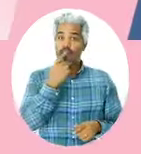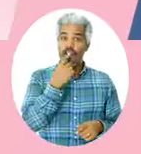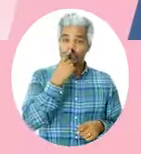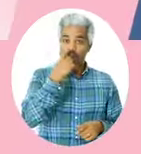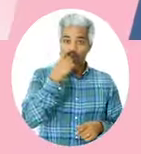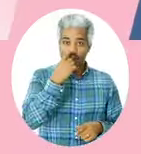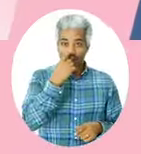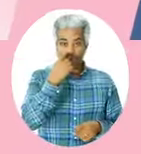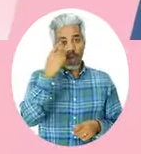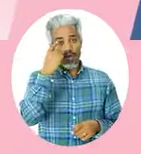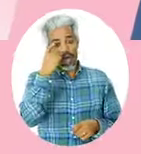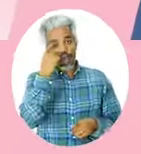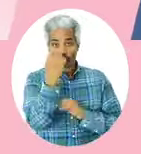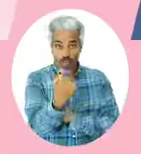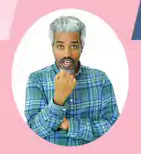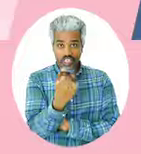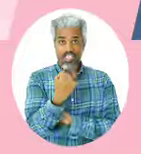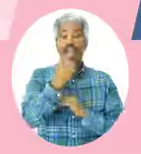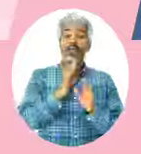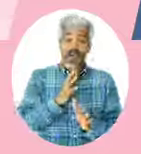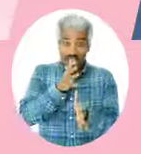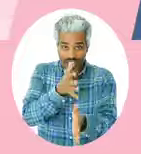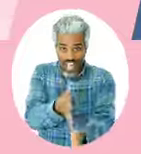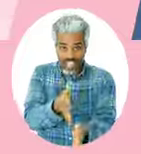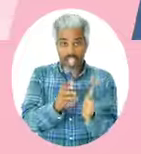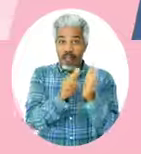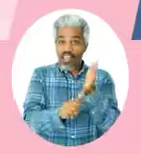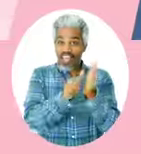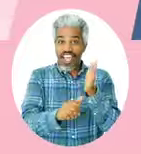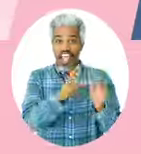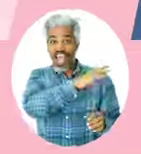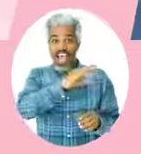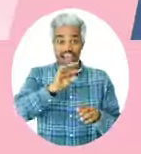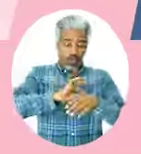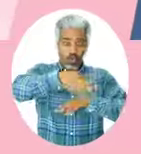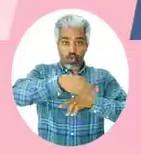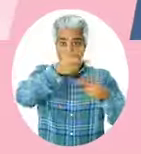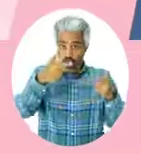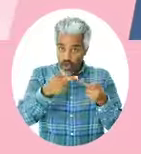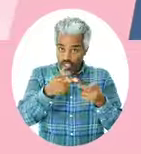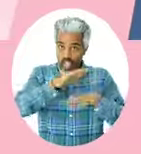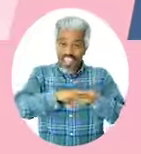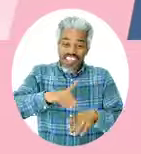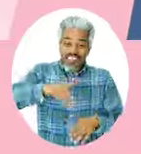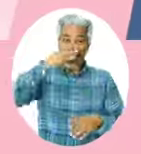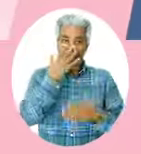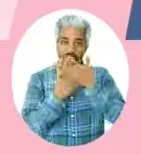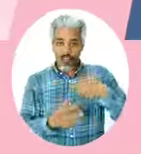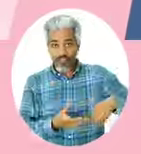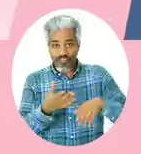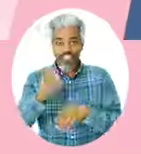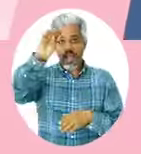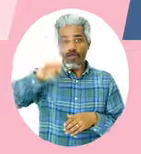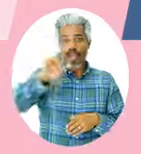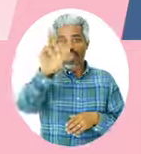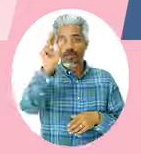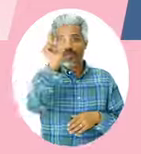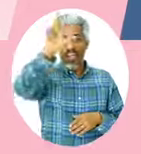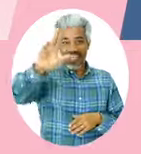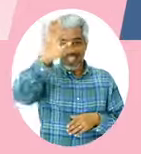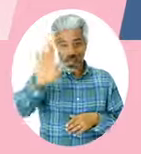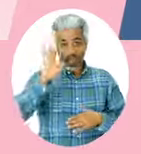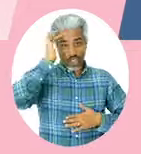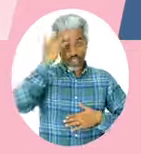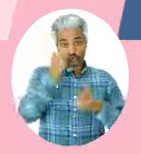በአፍንጫ፣ በአይን፣ በብልት፣ በማስመለስ፣ በሰገራና በቁስል ህመም ቦታዎች ላይ ከፍተኛ ደም መፍሰስ የማርበርግ ቫይረስ በሽታ